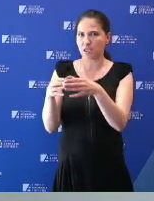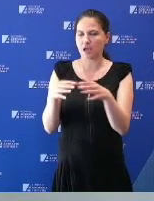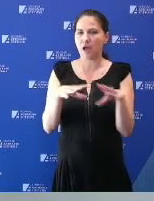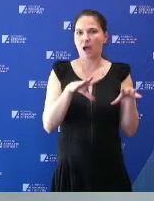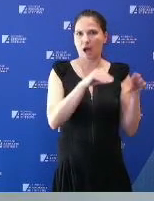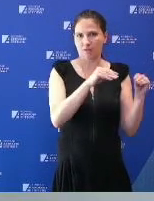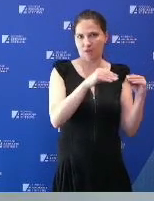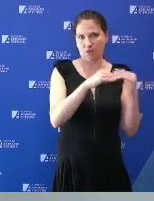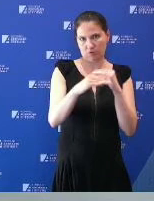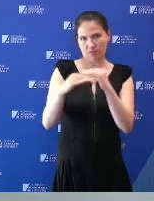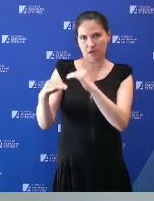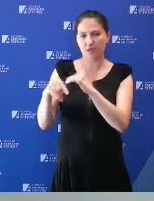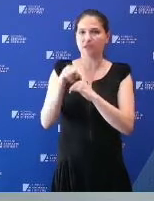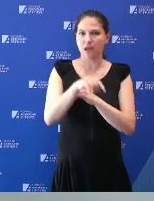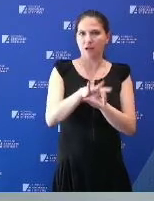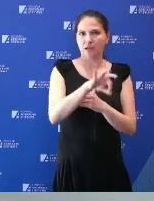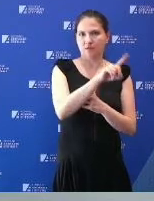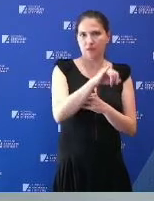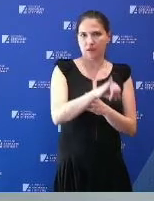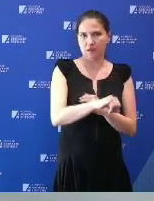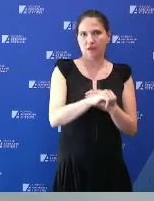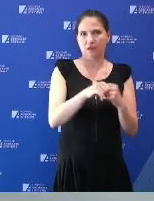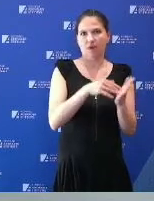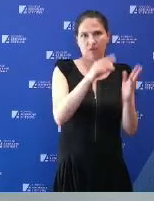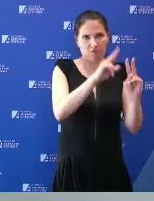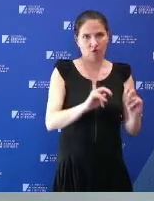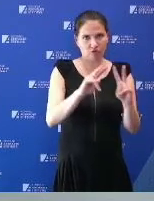Anwendungsfelder, in denen das FZI forscht,